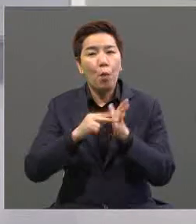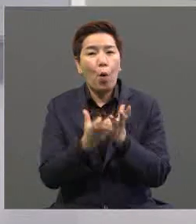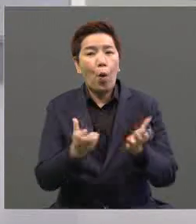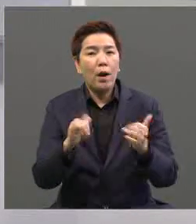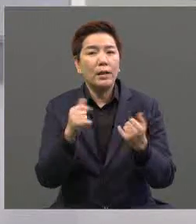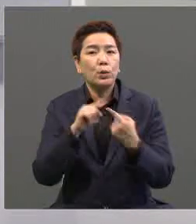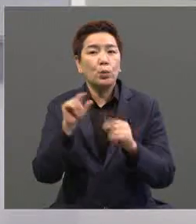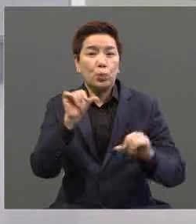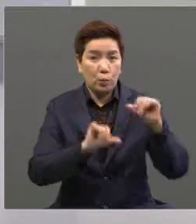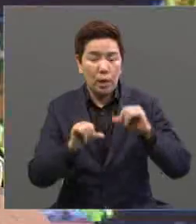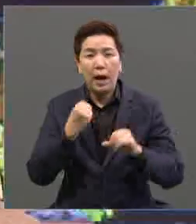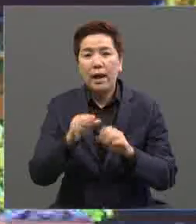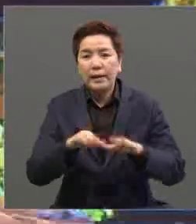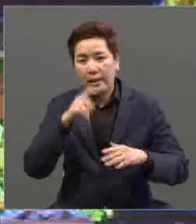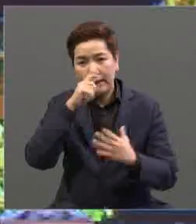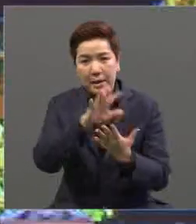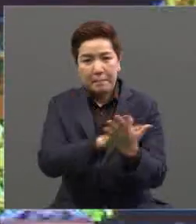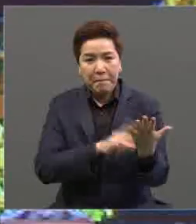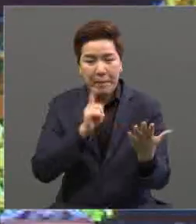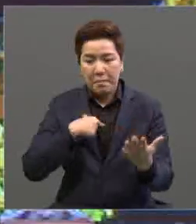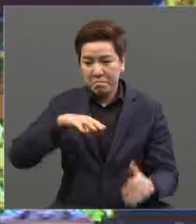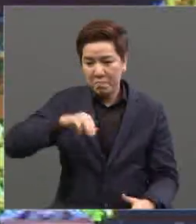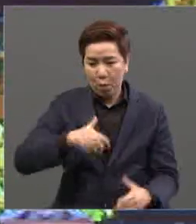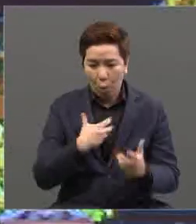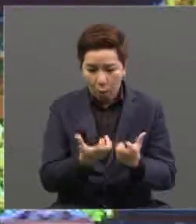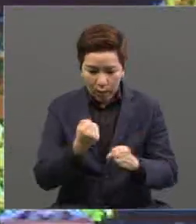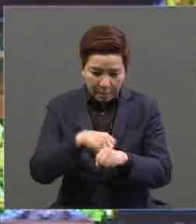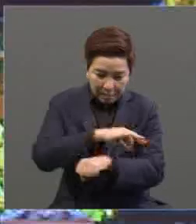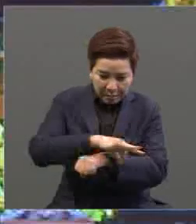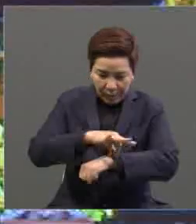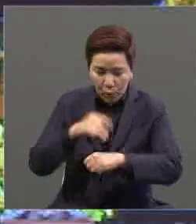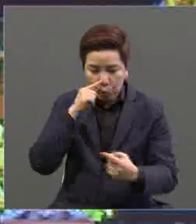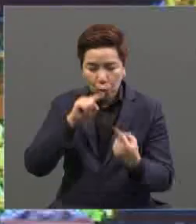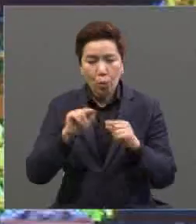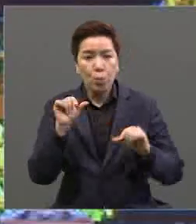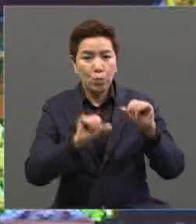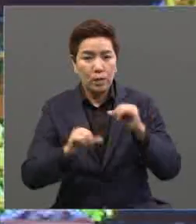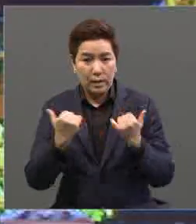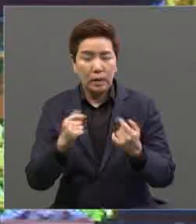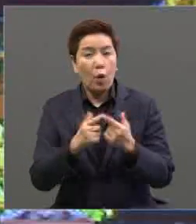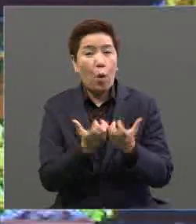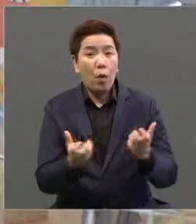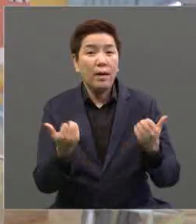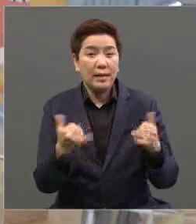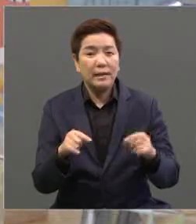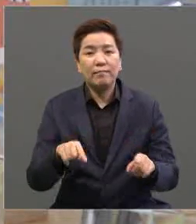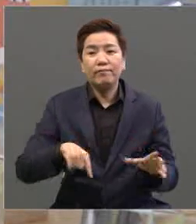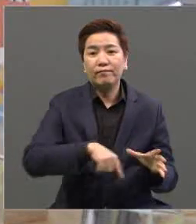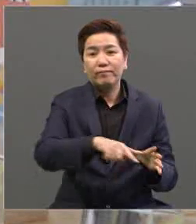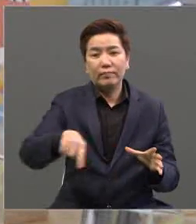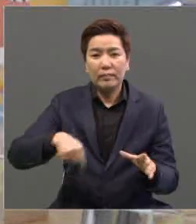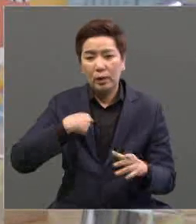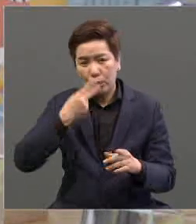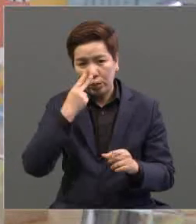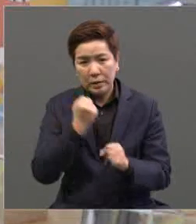ของเล่นวิทยาศาสตร์เพื่อที่จะหวังให้ประเทศไทยนั้นเป็นเมืองหลวงของการออกแบบของเล่นวิทยาศาสตร์ครับโดยของเล่นวิทยาศาสตร์เหล่านี้นะครับ